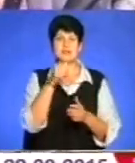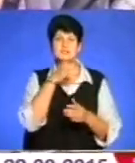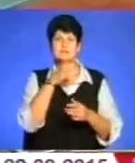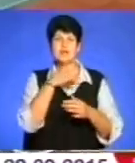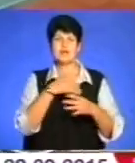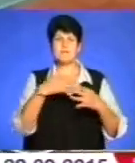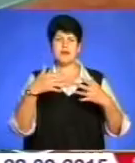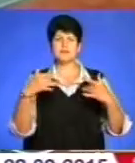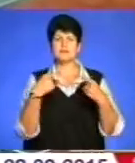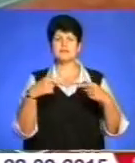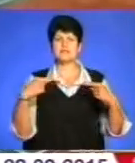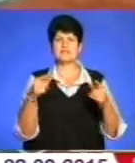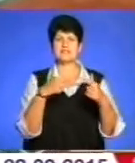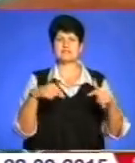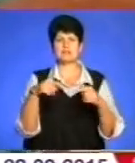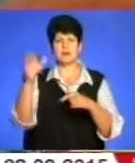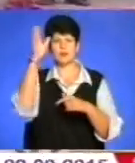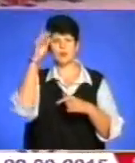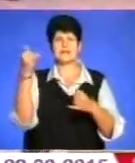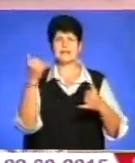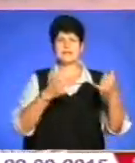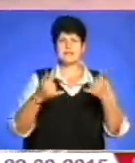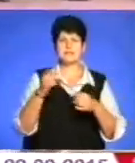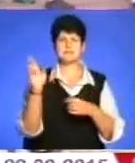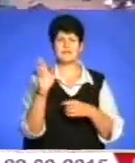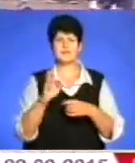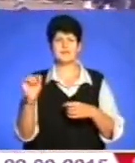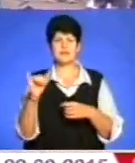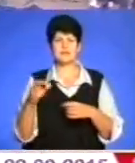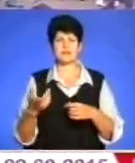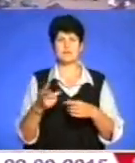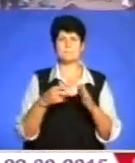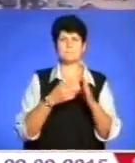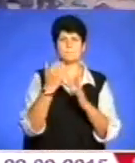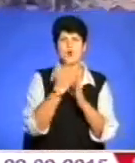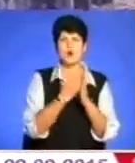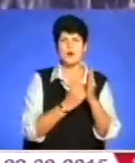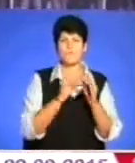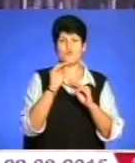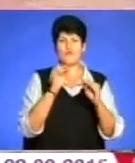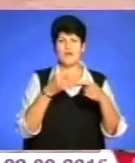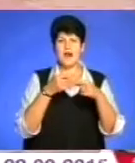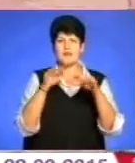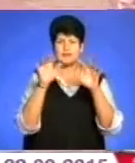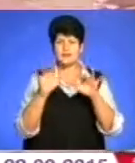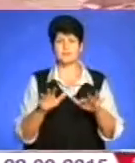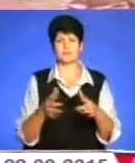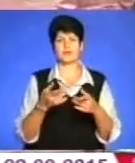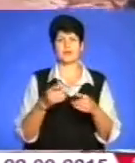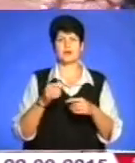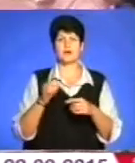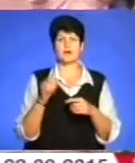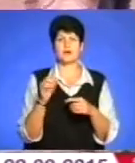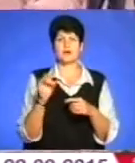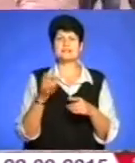міста з різних сфер науки – хімії, фізики, програмування, робототехніки. Цього року дуже знаково є тим,